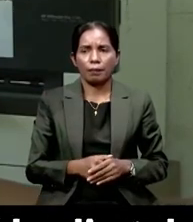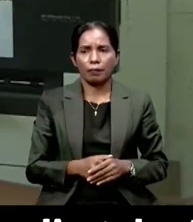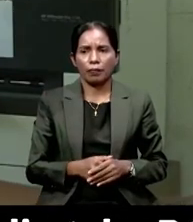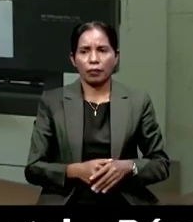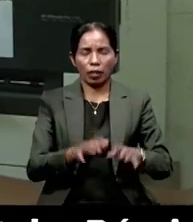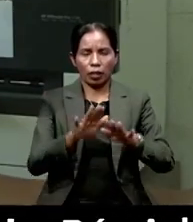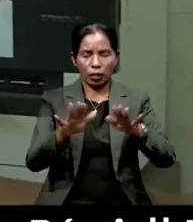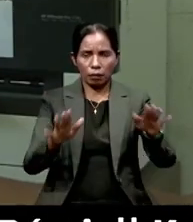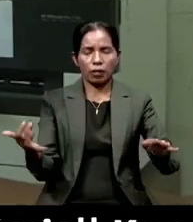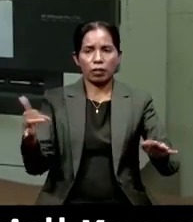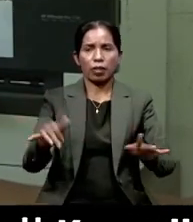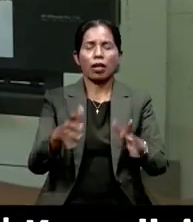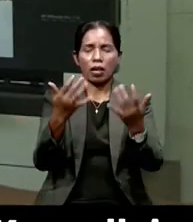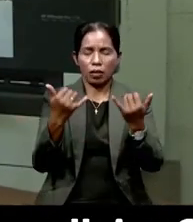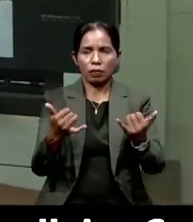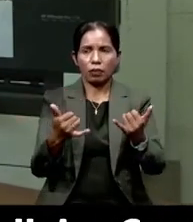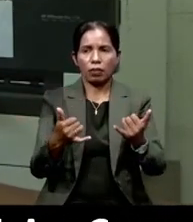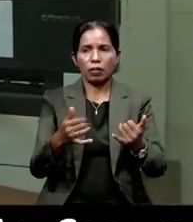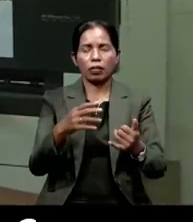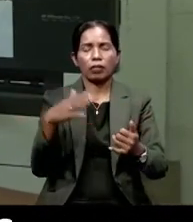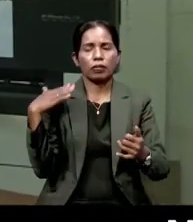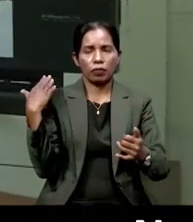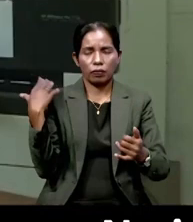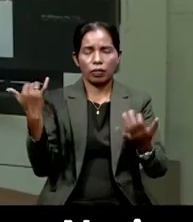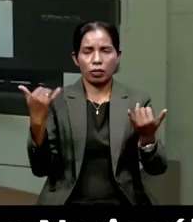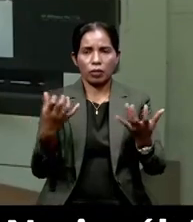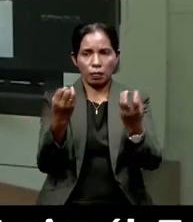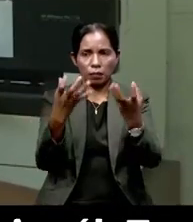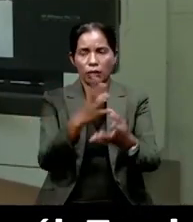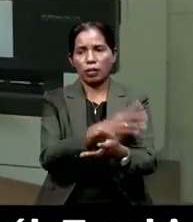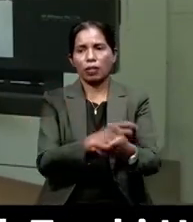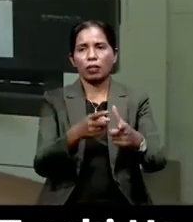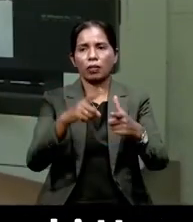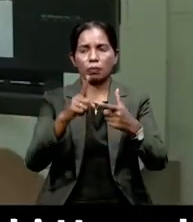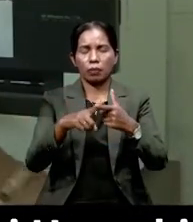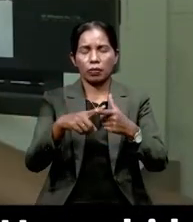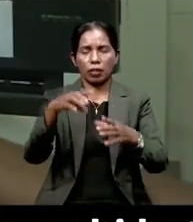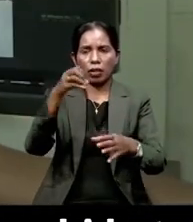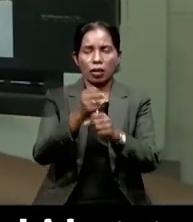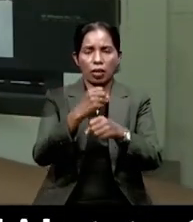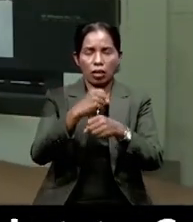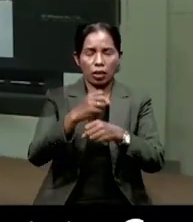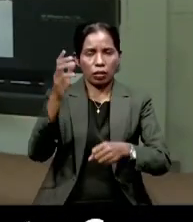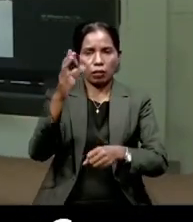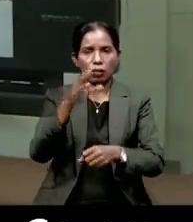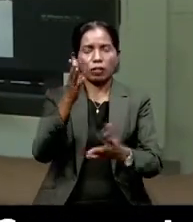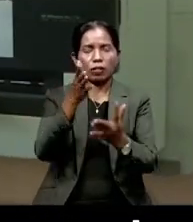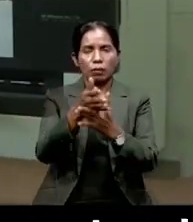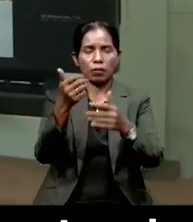Labarik sira neve que agora nakar, jovem sira neve que barak depois comete ia conflito arte marciais.